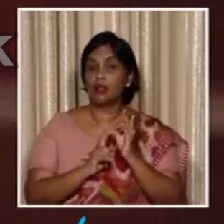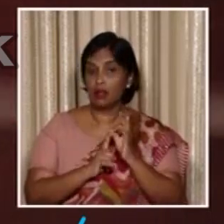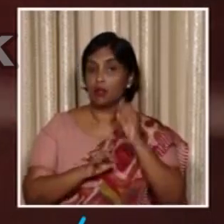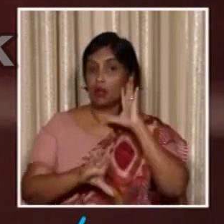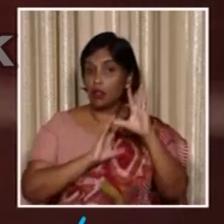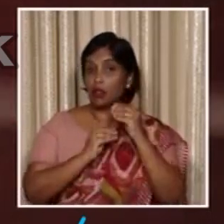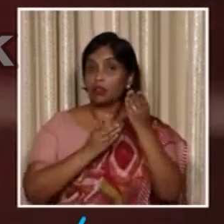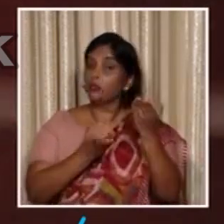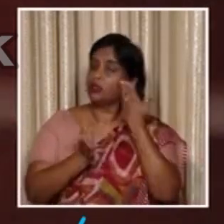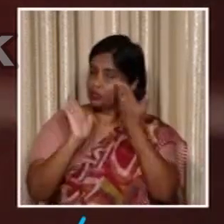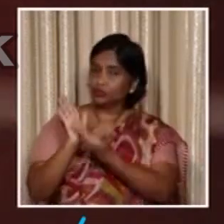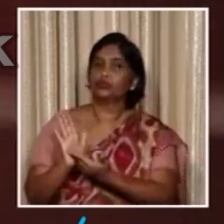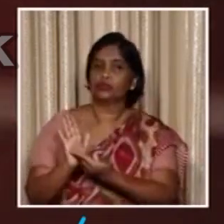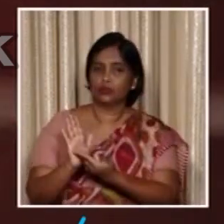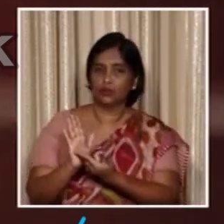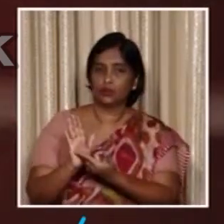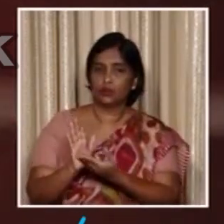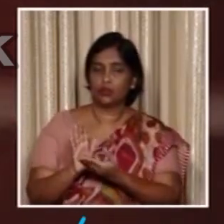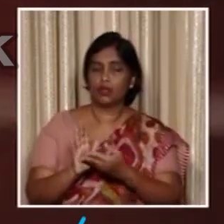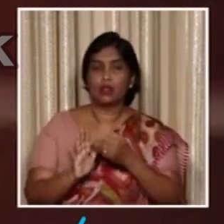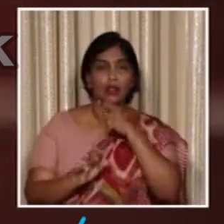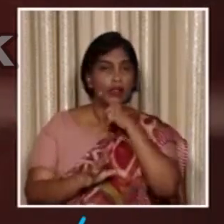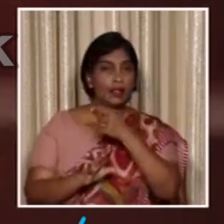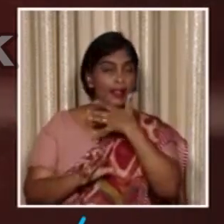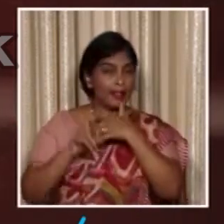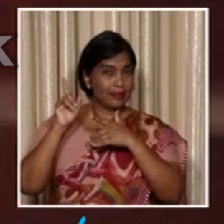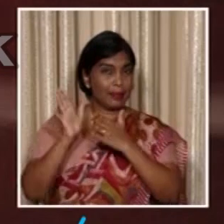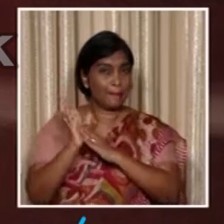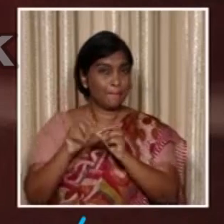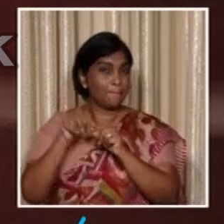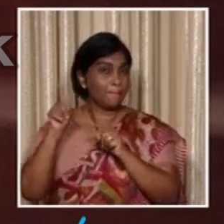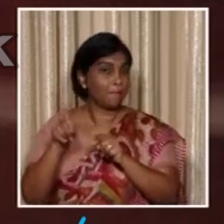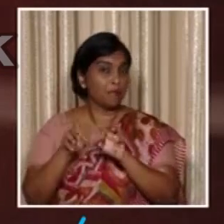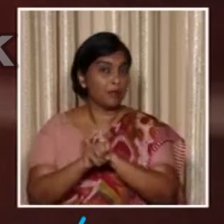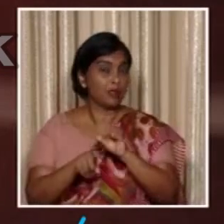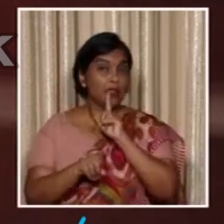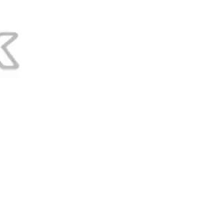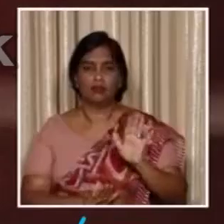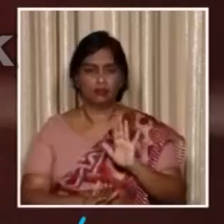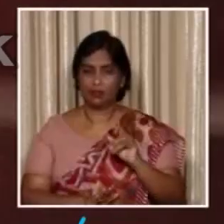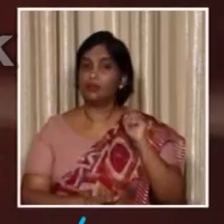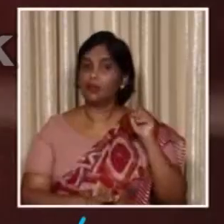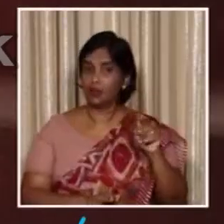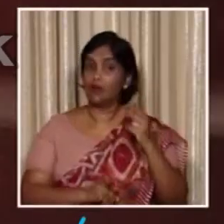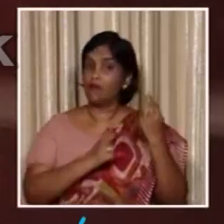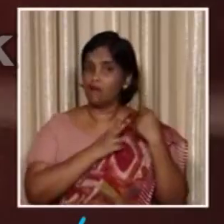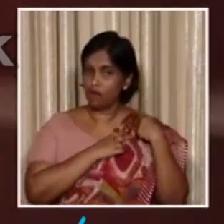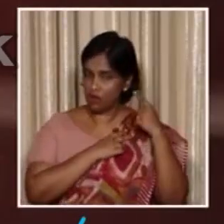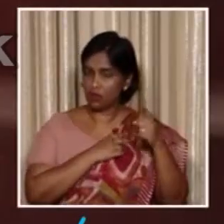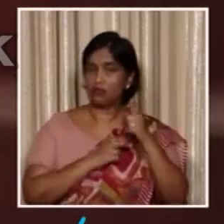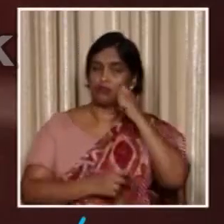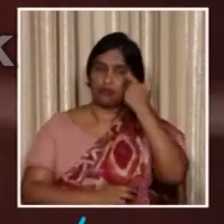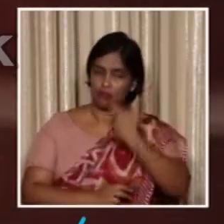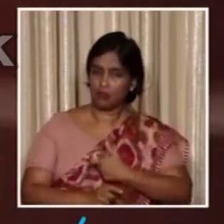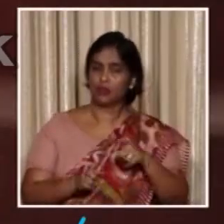තියෙන සාක්ෂි ඉදිරිපත් කරන්න ඕන. ඒක චැනල් 4 නාලිකාවේ කියනකම් ඉන්න ඕන නැහැ. ඔහුට යුතුයකමක් තියෙනවා